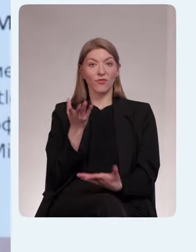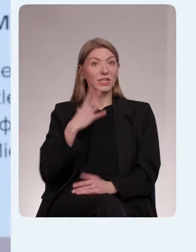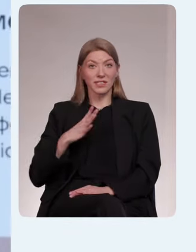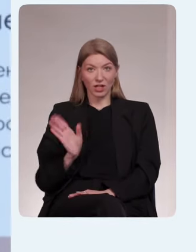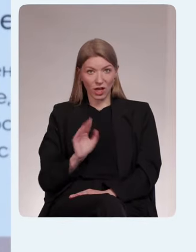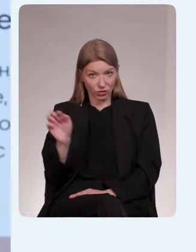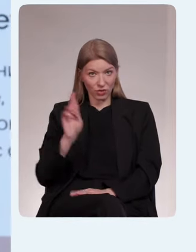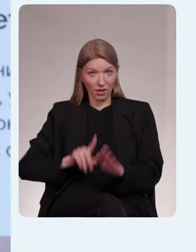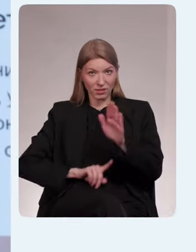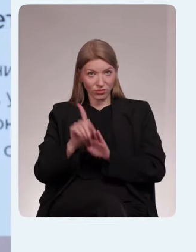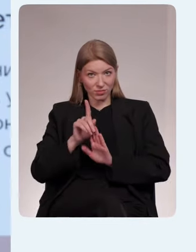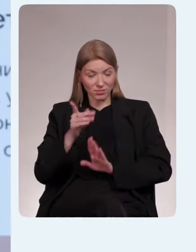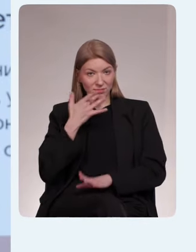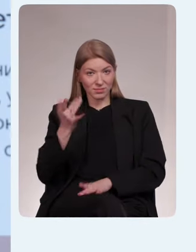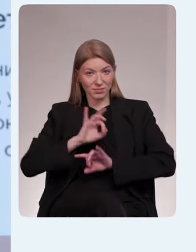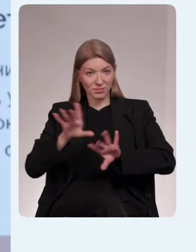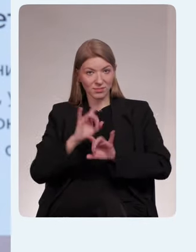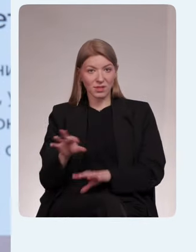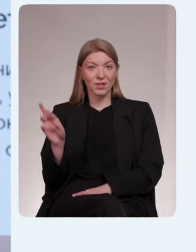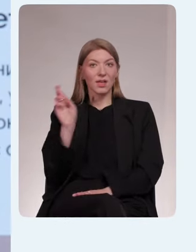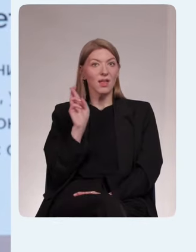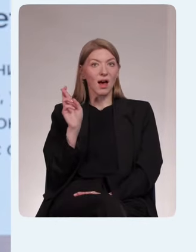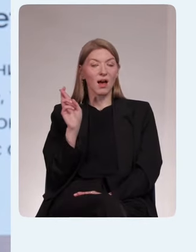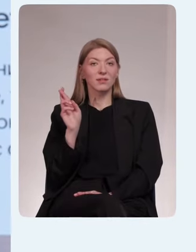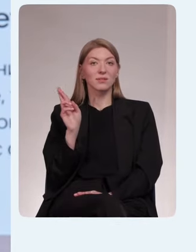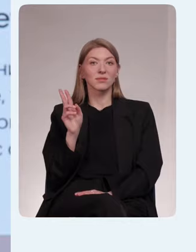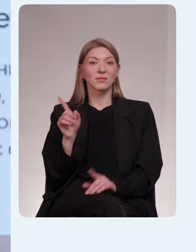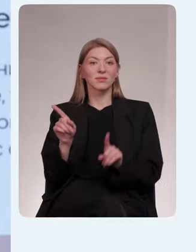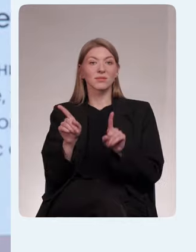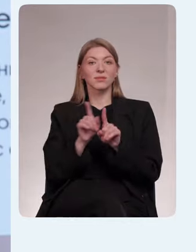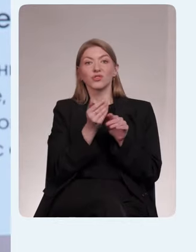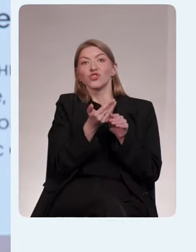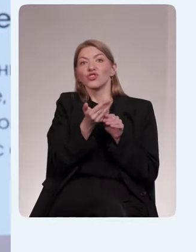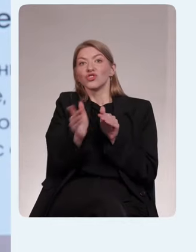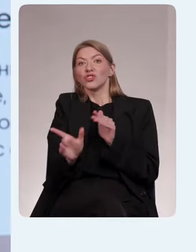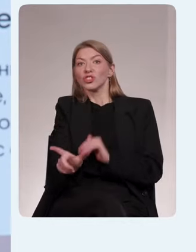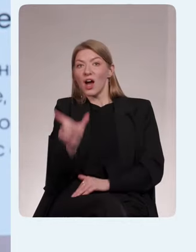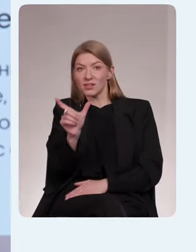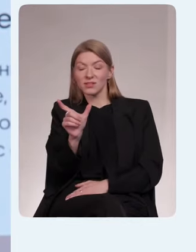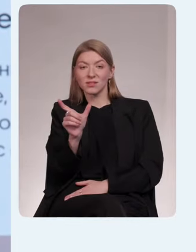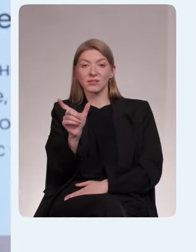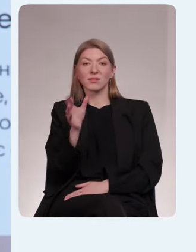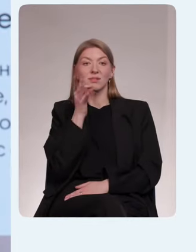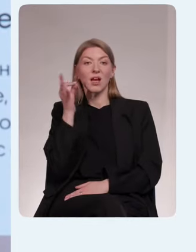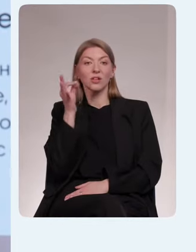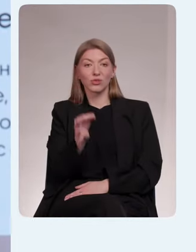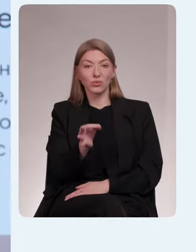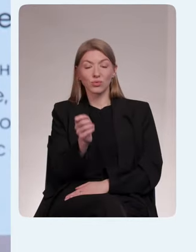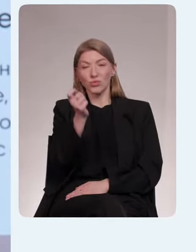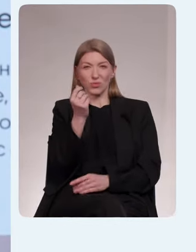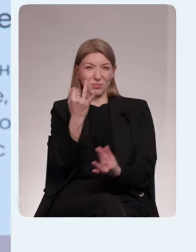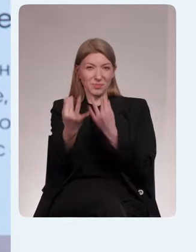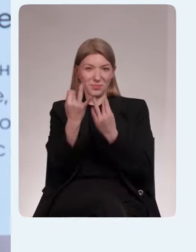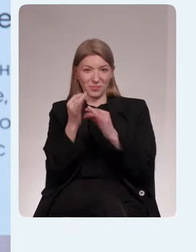сейчас вас развеселю. Я тут как бы по деловой части больше. Но немножко я с вами поговорю.